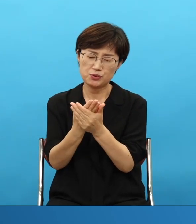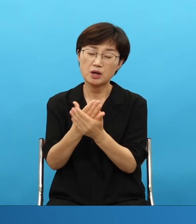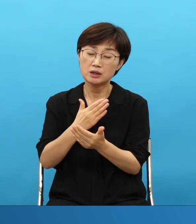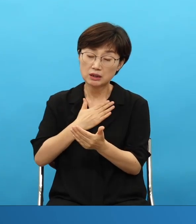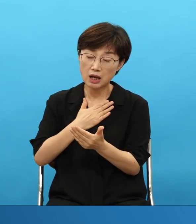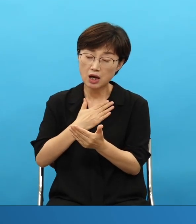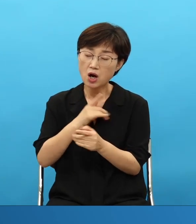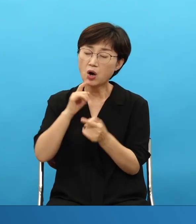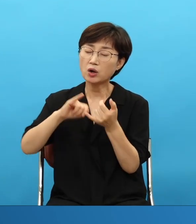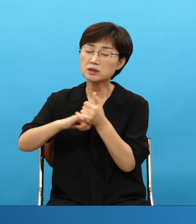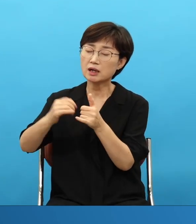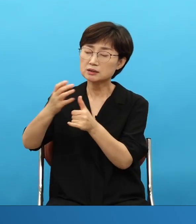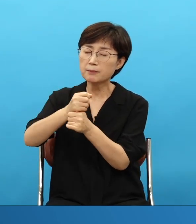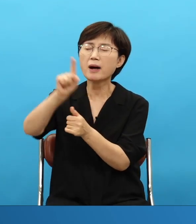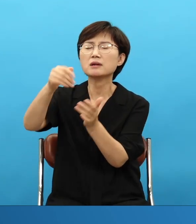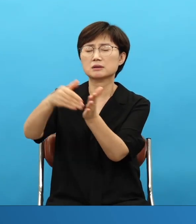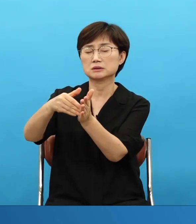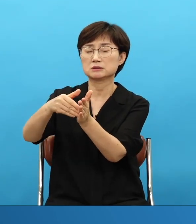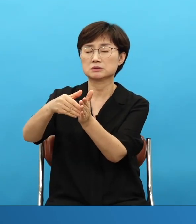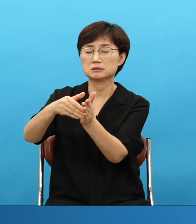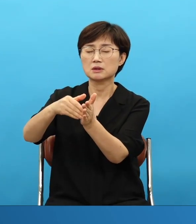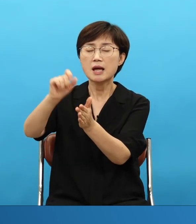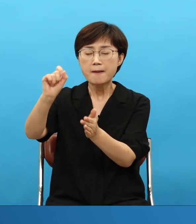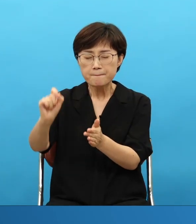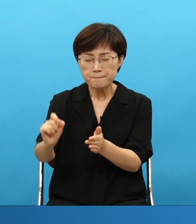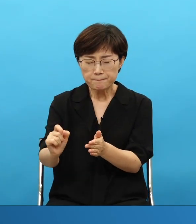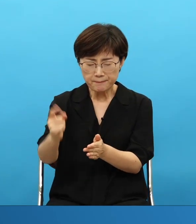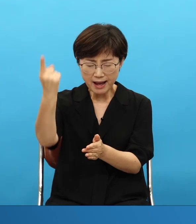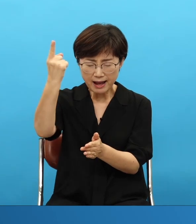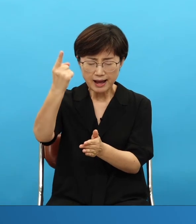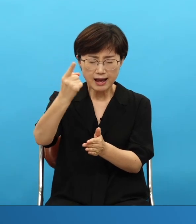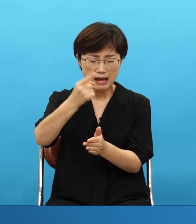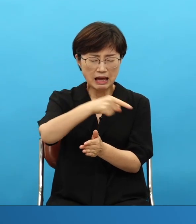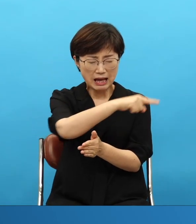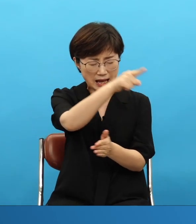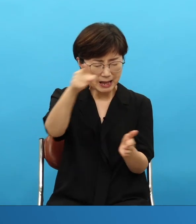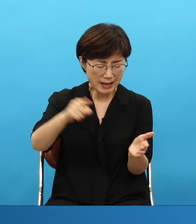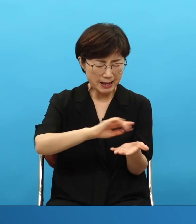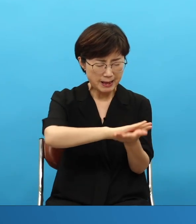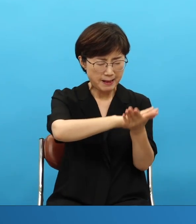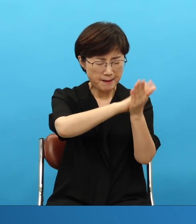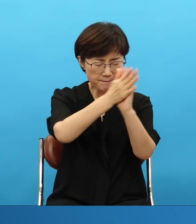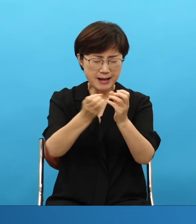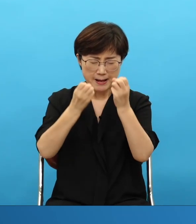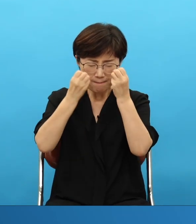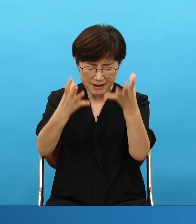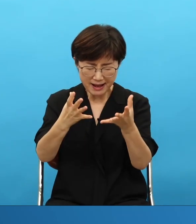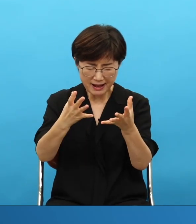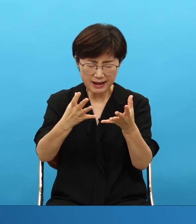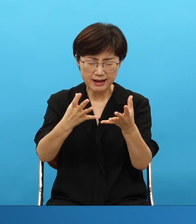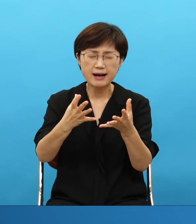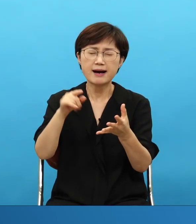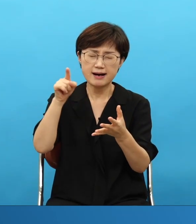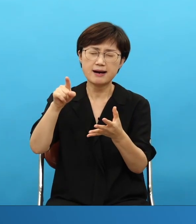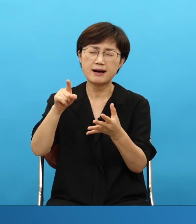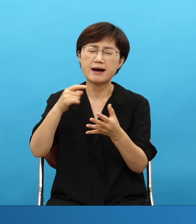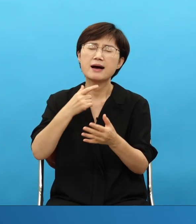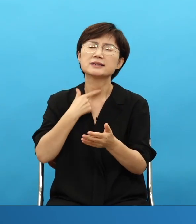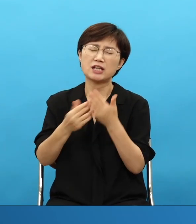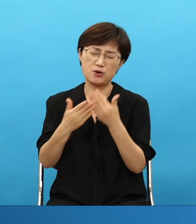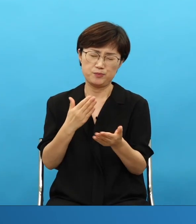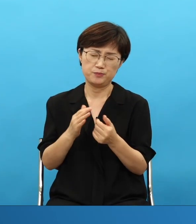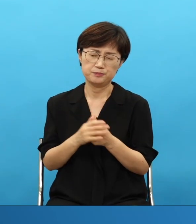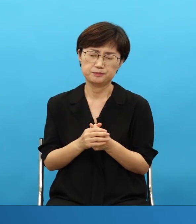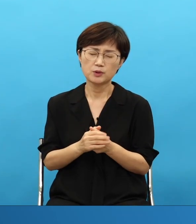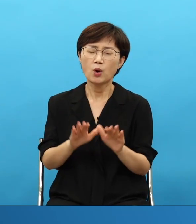잡았는데 천지개벽의 역사 일어났음을 확인했습니다. We confirm holding to the covenant recreates the world.